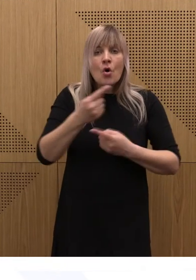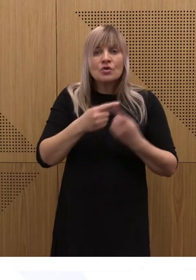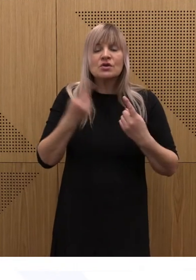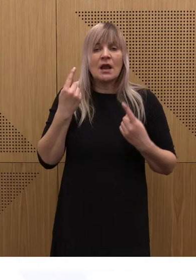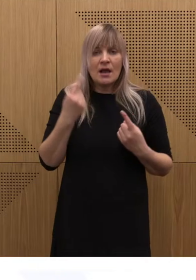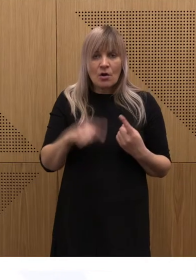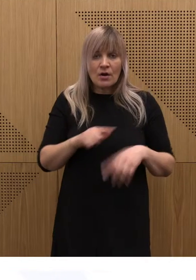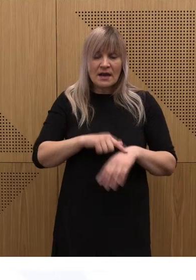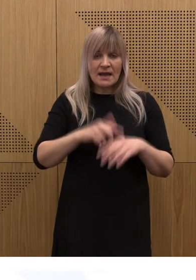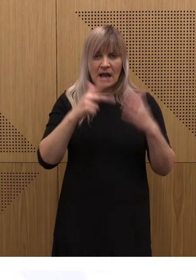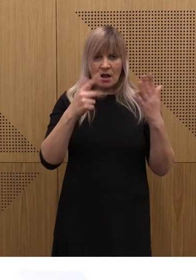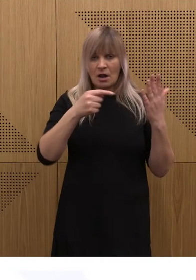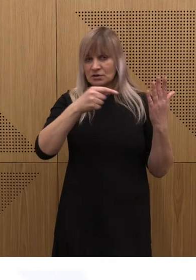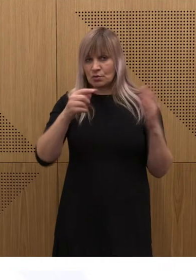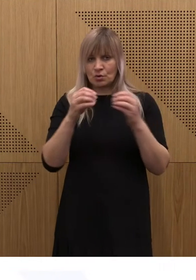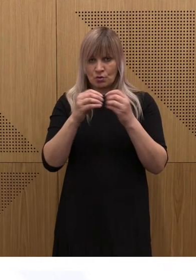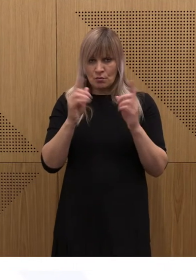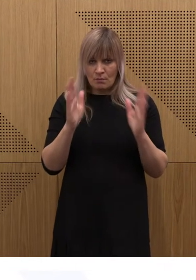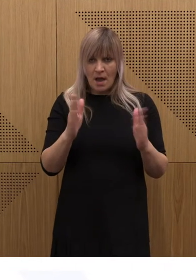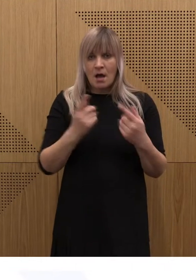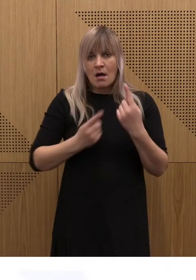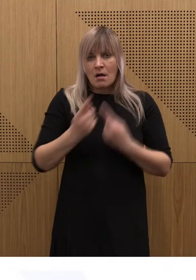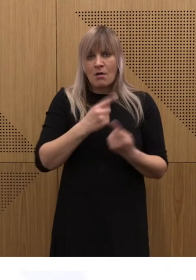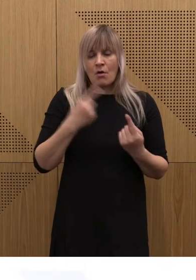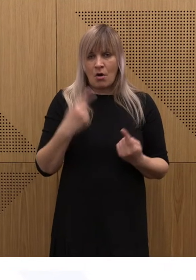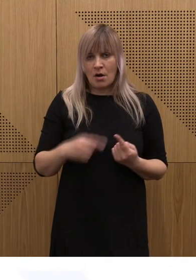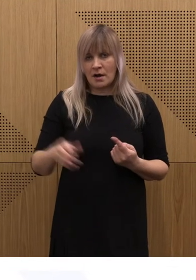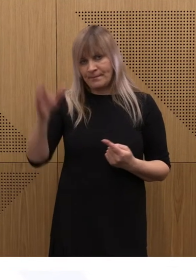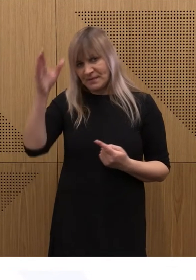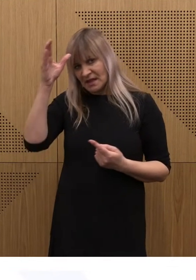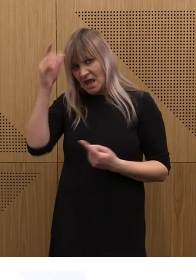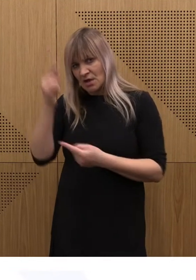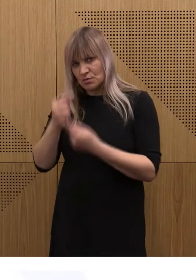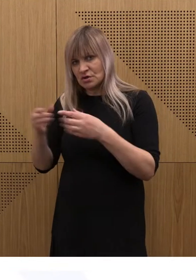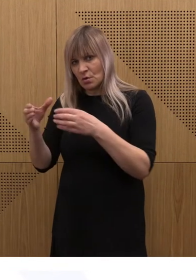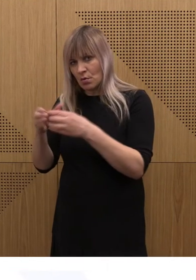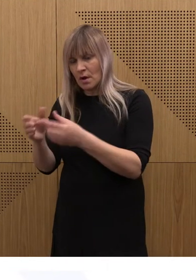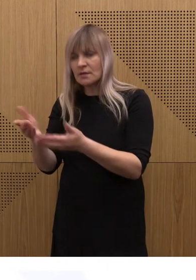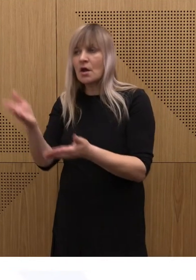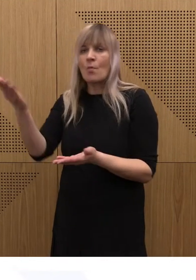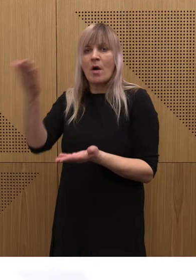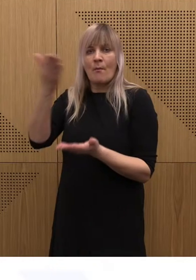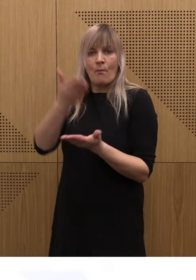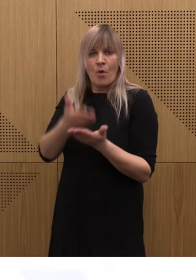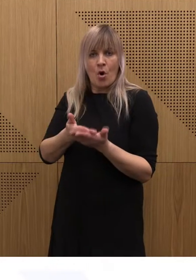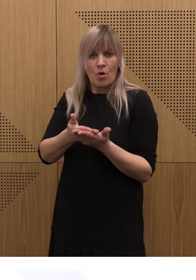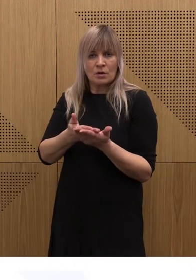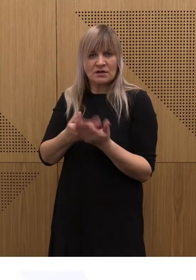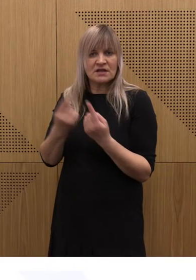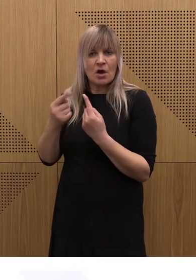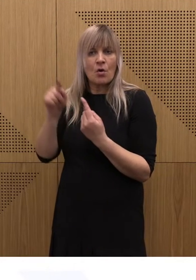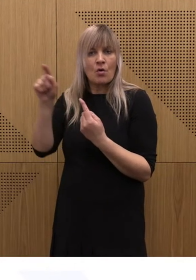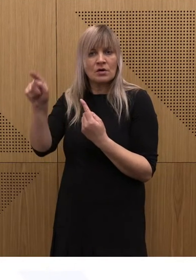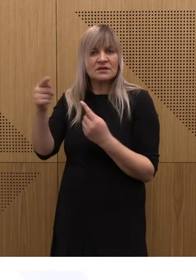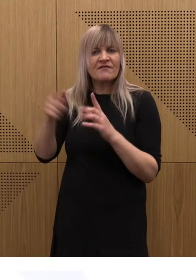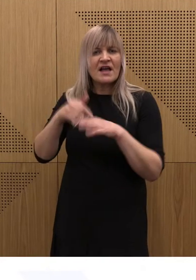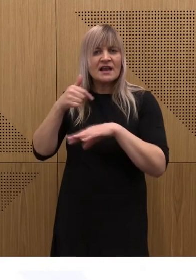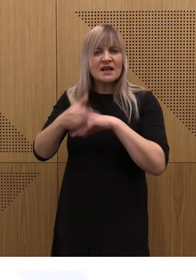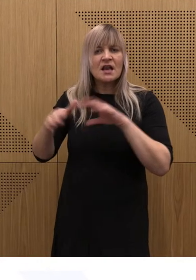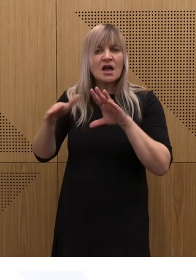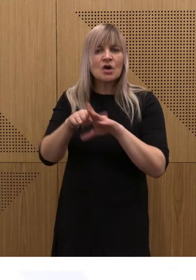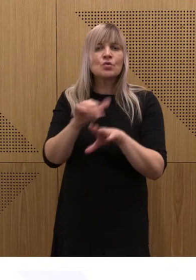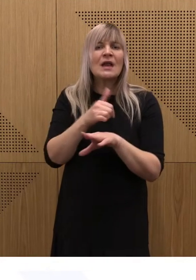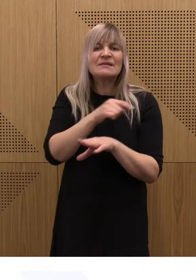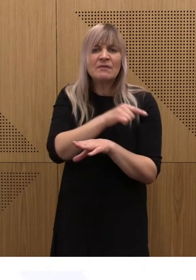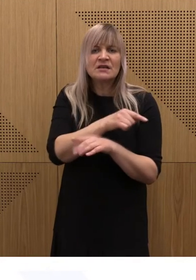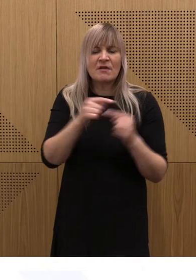hommikul 8:10 ja minu teada teadusnõukoda lõpetas omapoolse koosoleku päris hilisõhtul